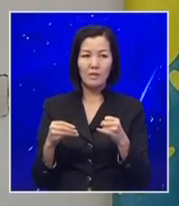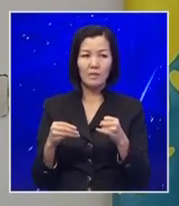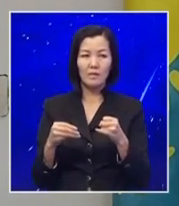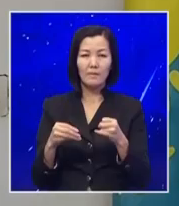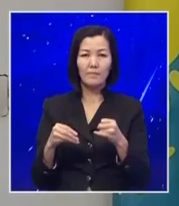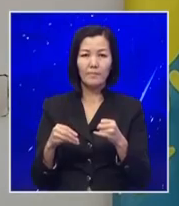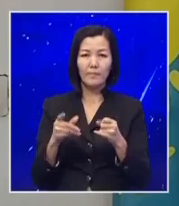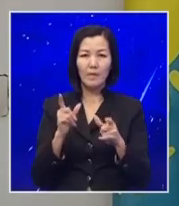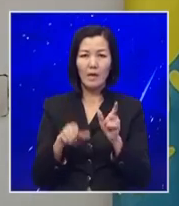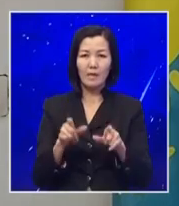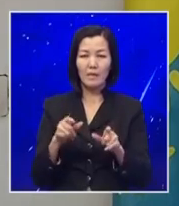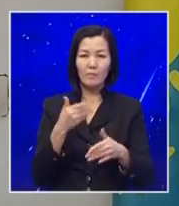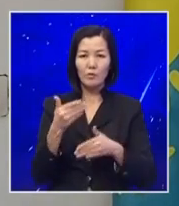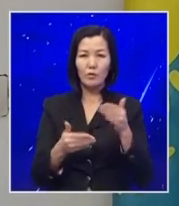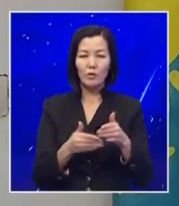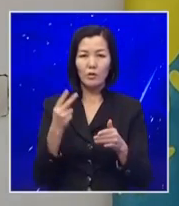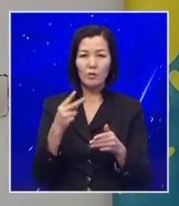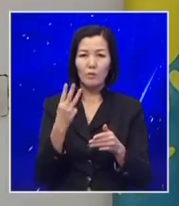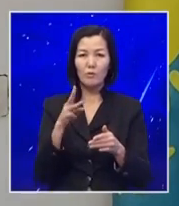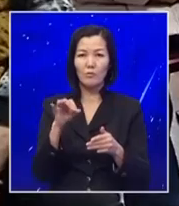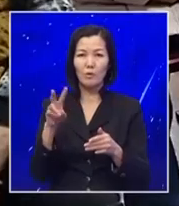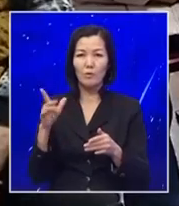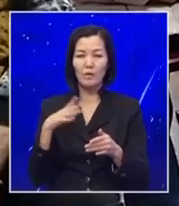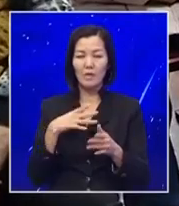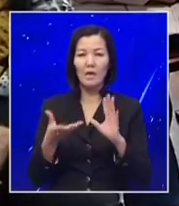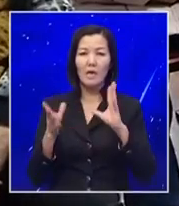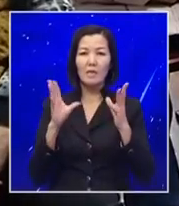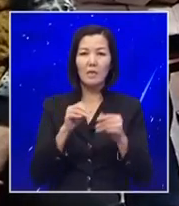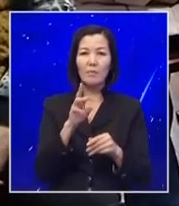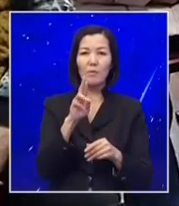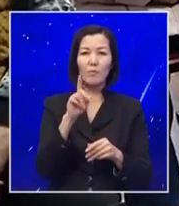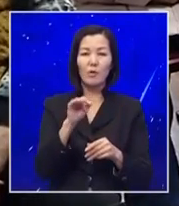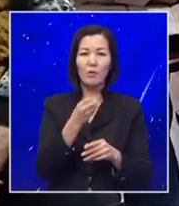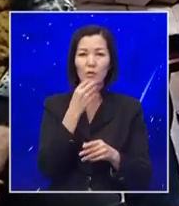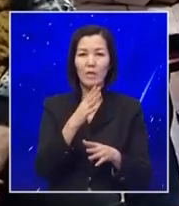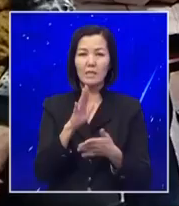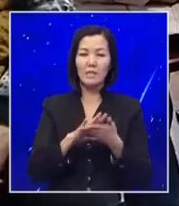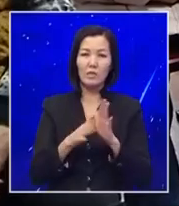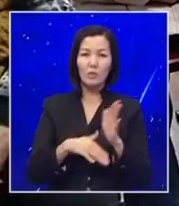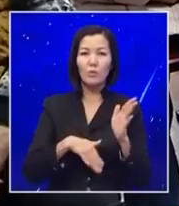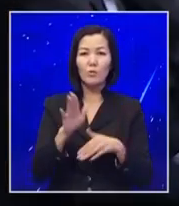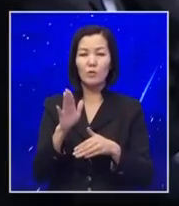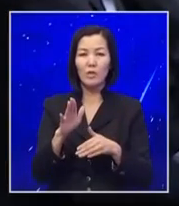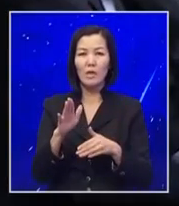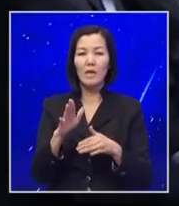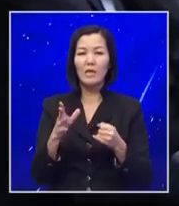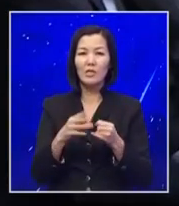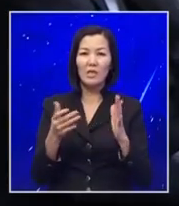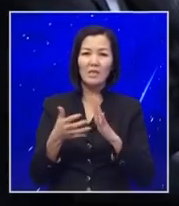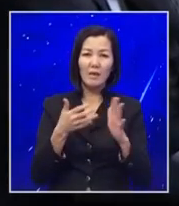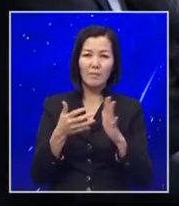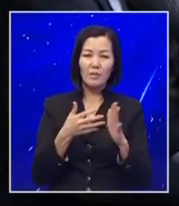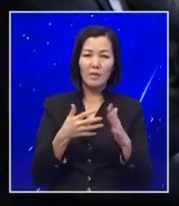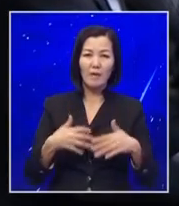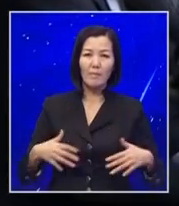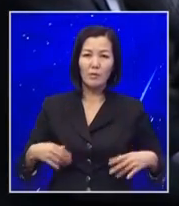тротуар салынып берді 23 миллионның құны. Жалпы бояулықтардың жағдайы жақсы, десе де тұрғындар жайылым жер тапшы екенін айтады.